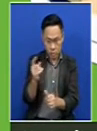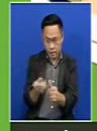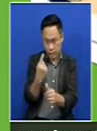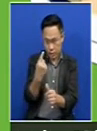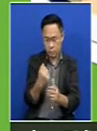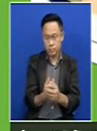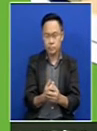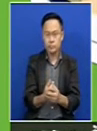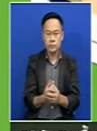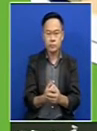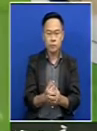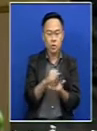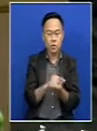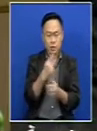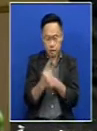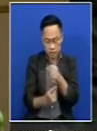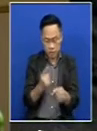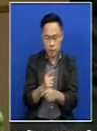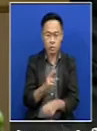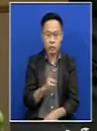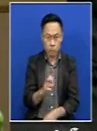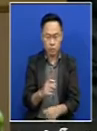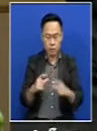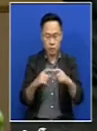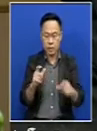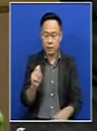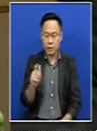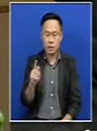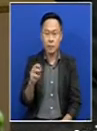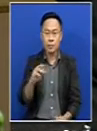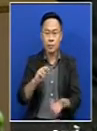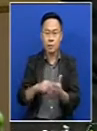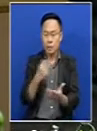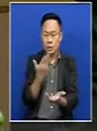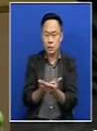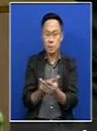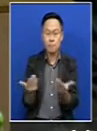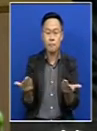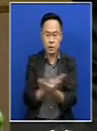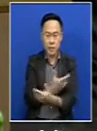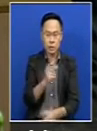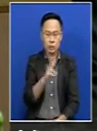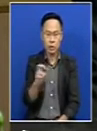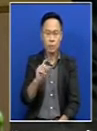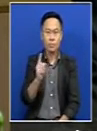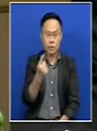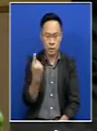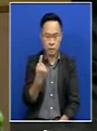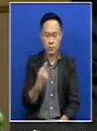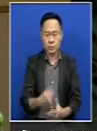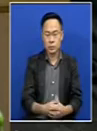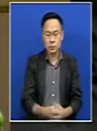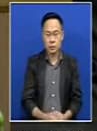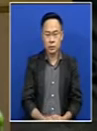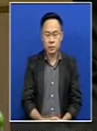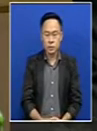บาทเช่นเดียวกันนะครับส่วนผู้ที่ถือบัตร ATM เดิมก็ไม่ต้องเสียค่าธรรมเนียมแรกเข้าเสียแต่ค่าบัตรใหม่ซึ่